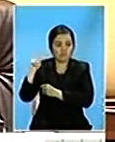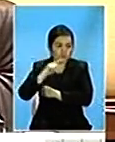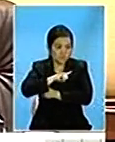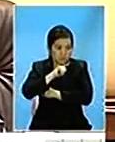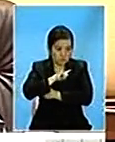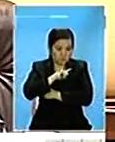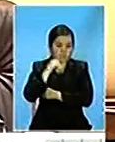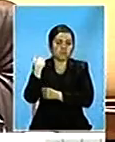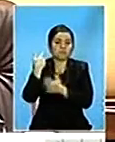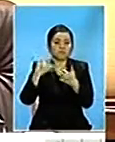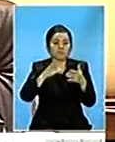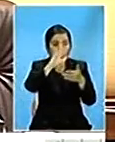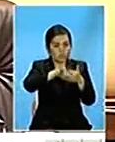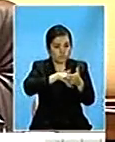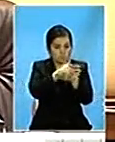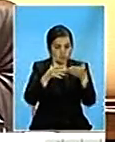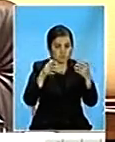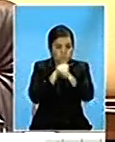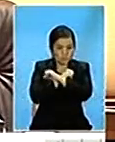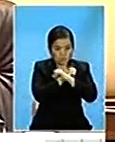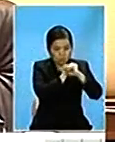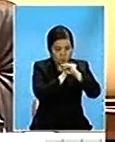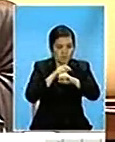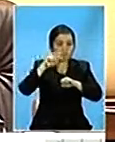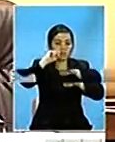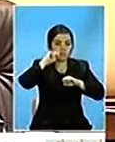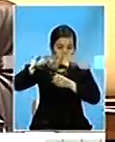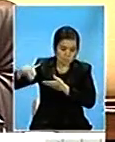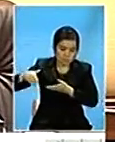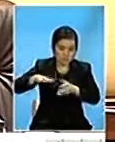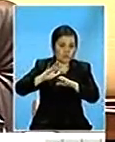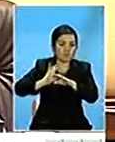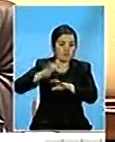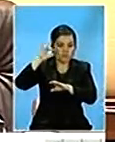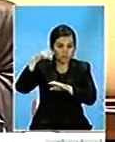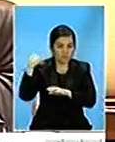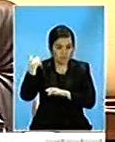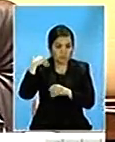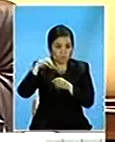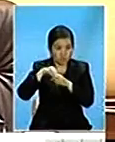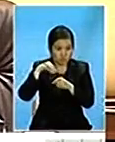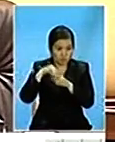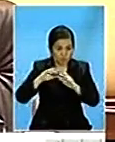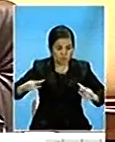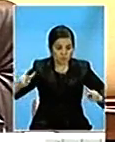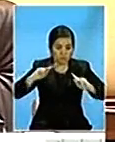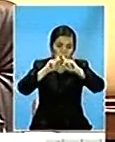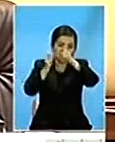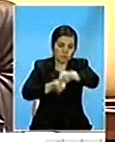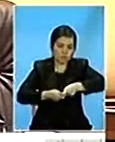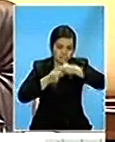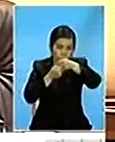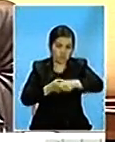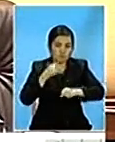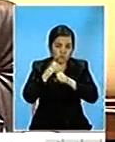ครู่ในแผนงานอนุรักษ์และพัฒนาแหล่งน้ำธรรมชาติอันนี้ก็อยู่ได้สองส่วนนะครับในส่วนของกระทรวงเกษตรและสหกรณ์เองเนี่ย